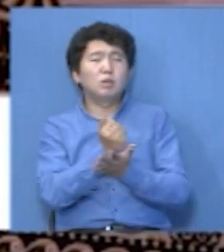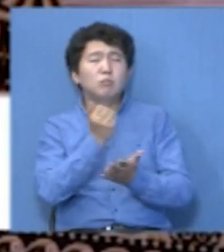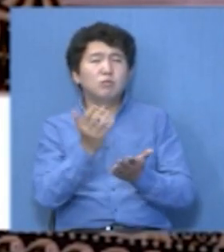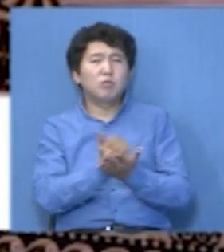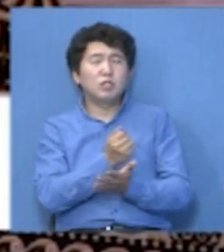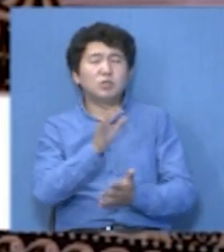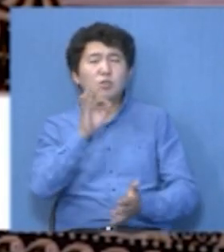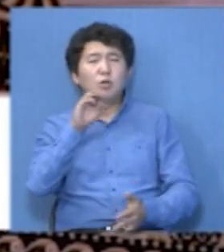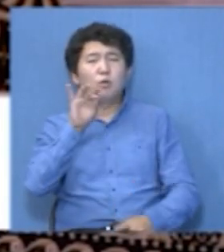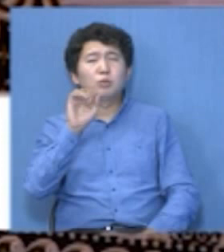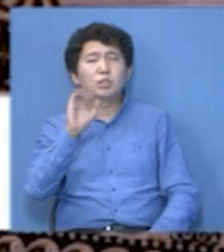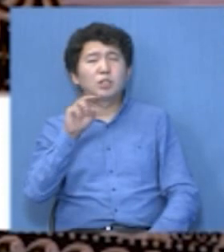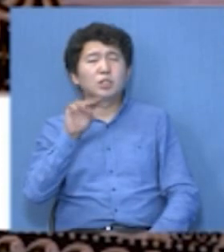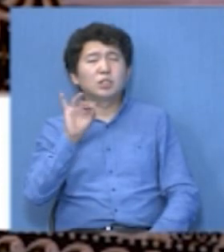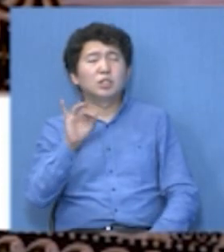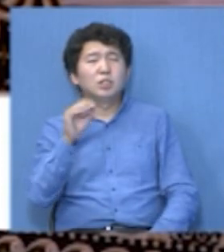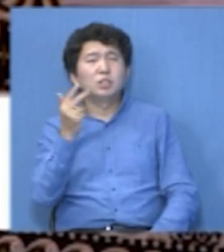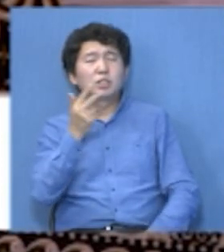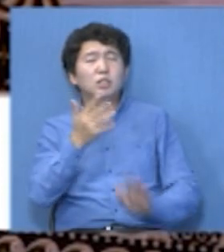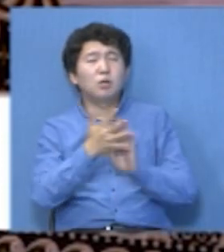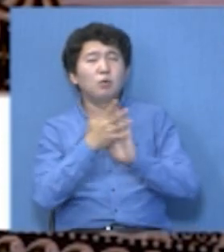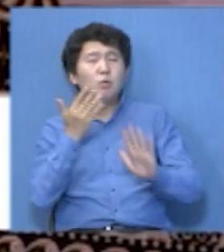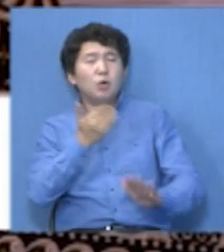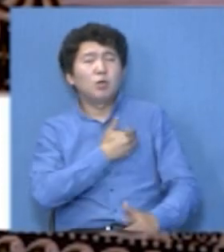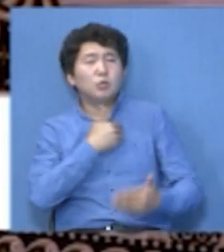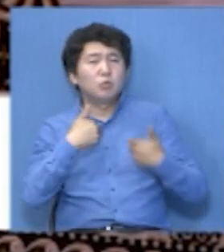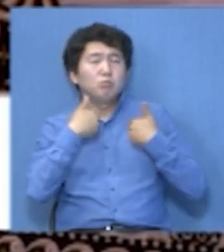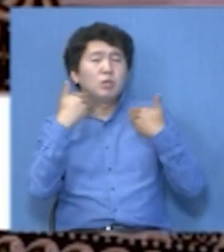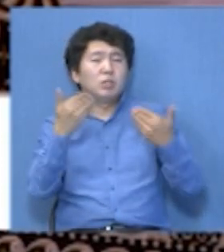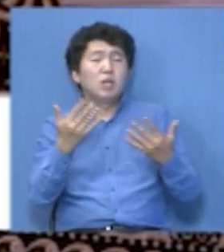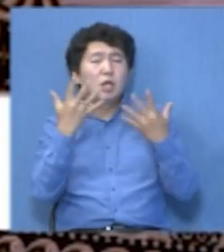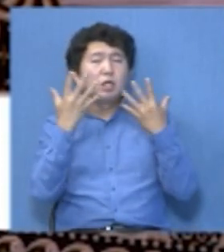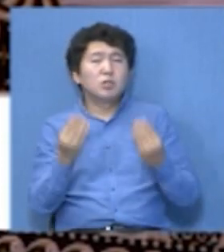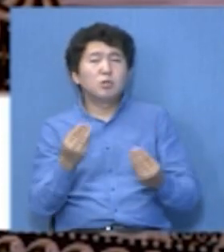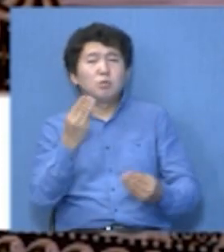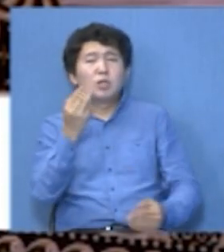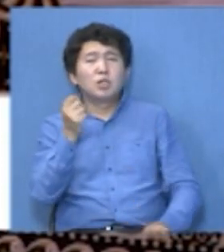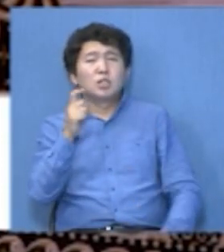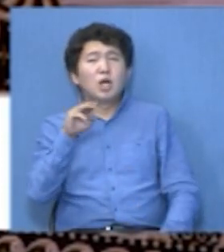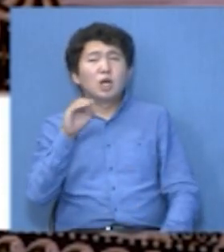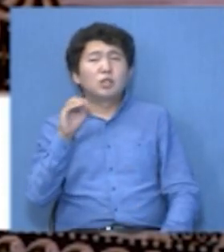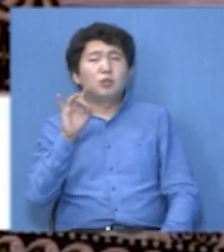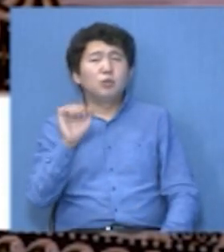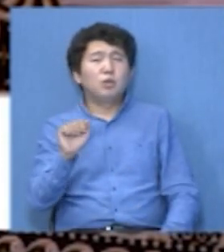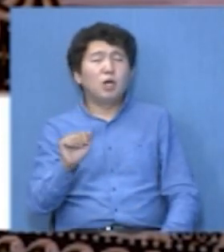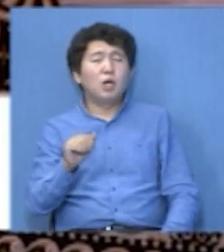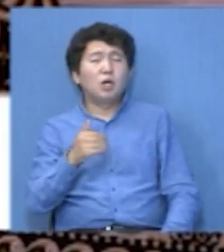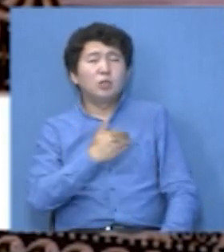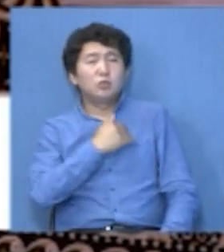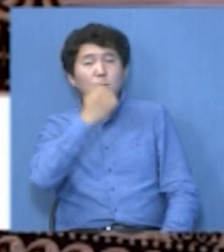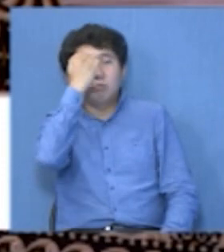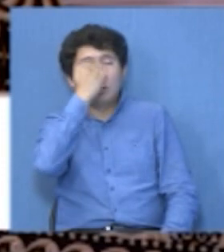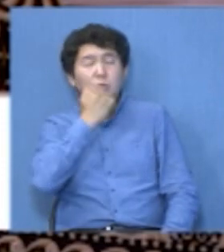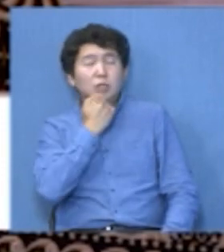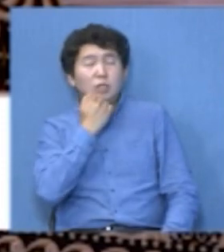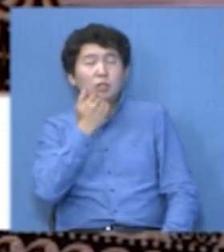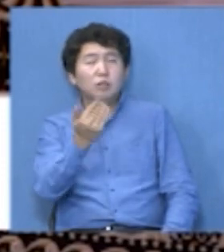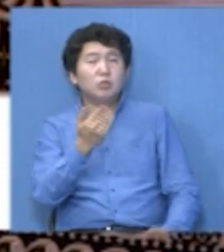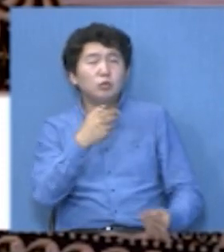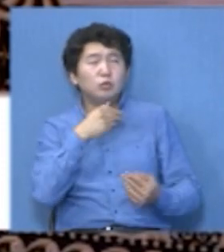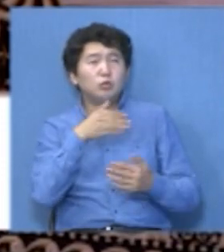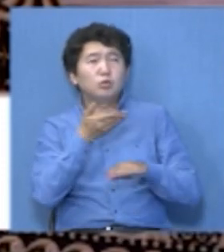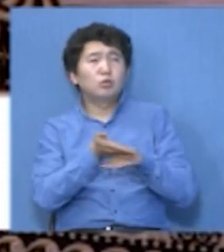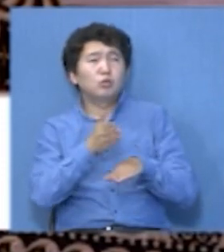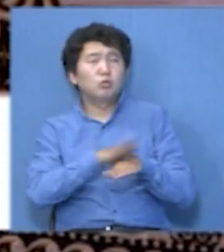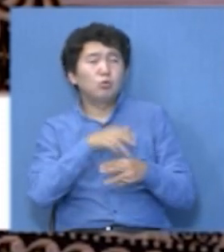региона. Ну и в третью очередь разрешите поздравить шахтеров с Днем шахтера, поблагодарить вас за ваш тяжелый труд,